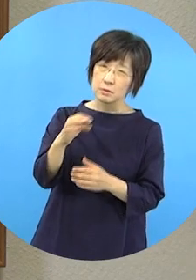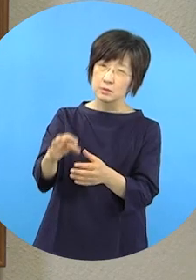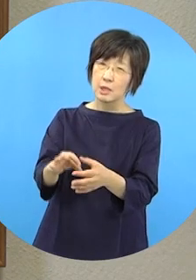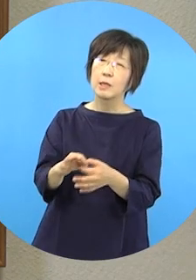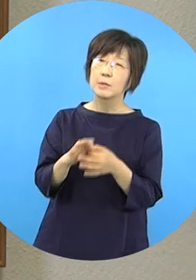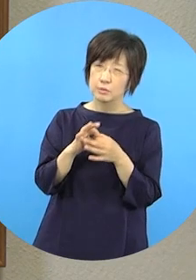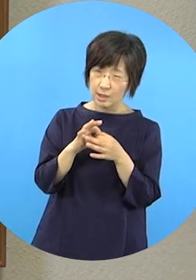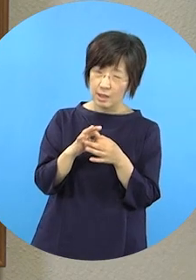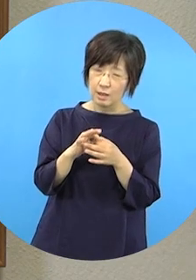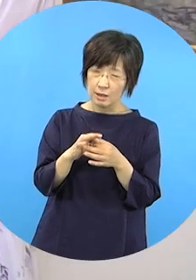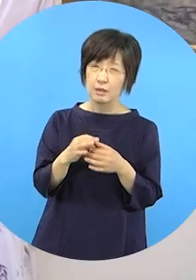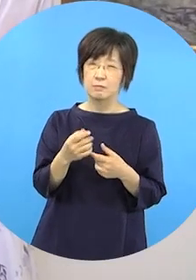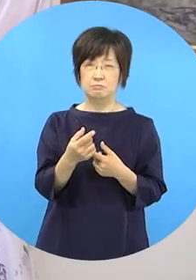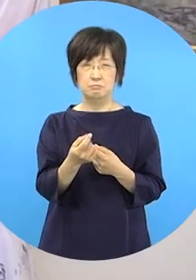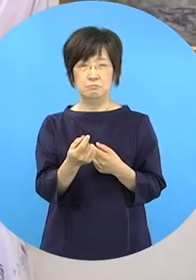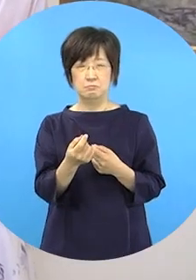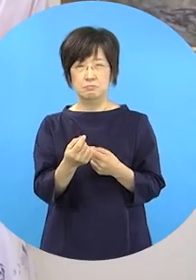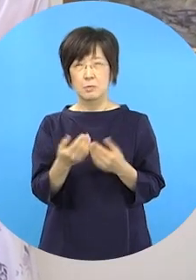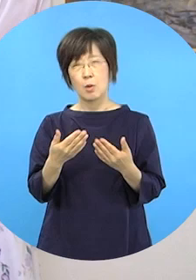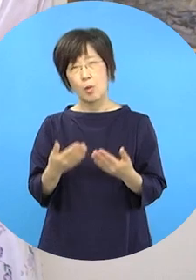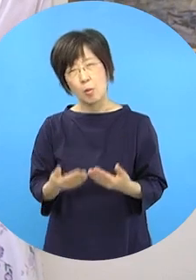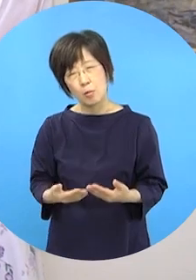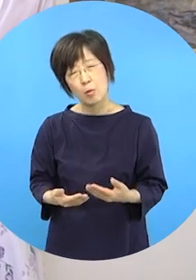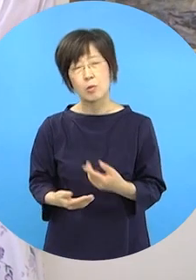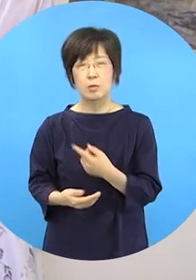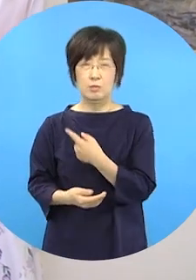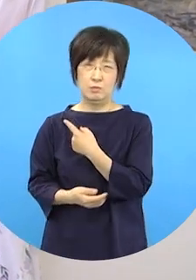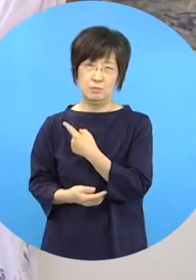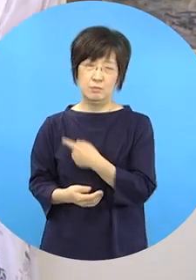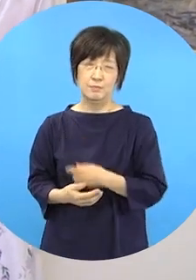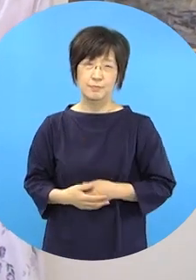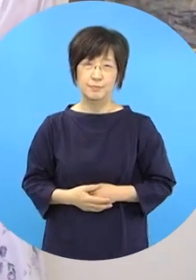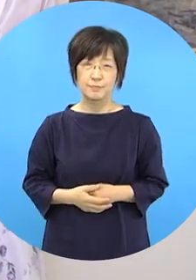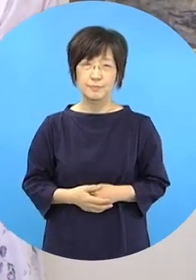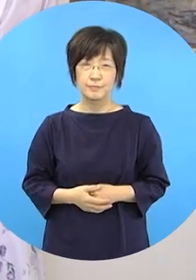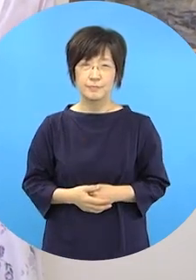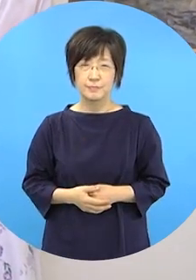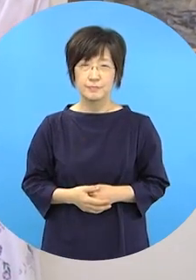ますね。 そうですね、非常に重たい雰囲気のある作品です。